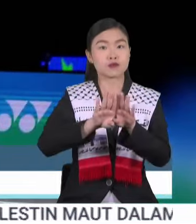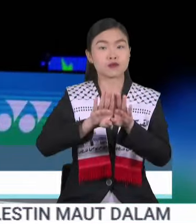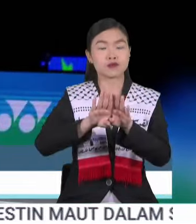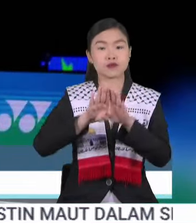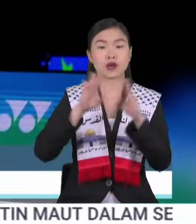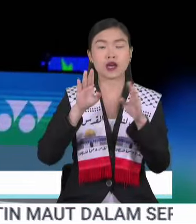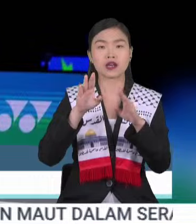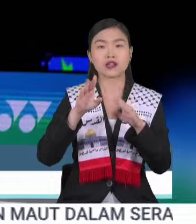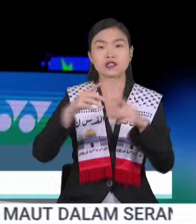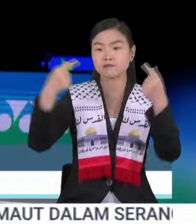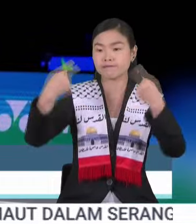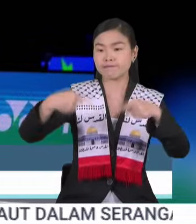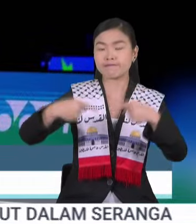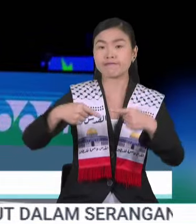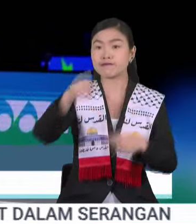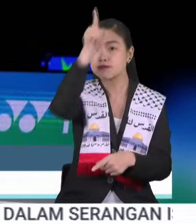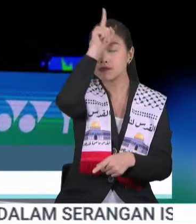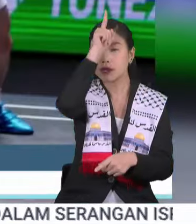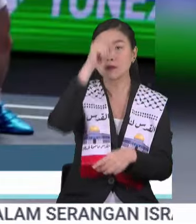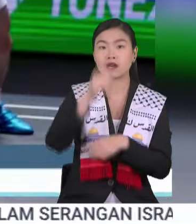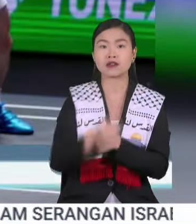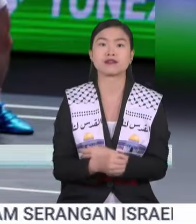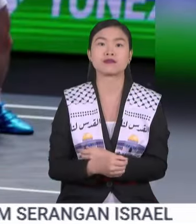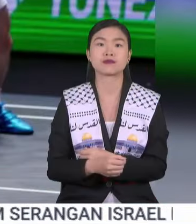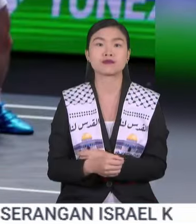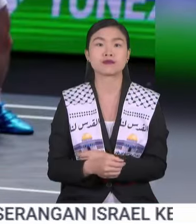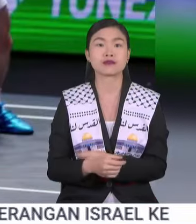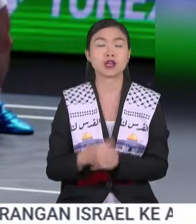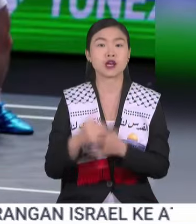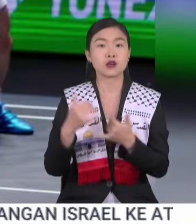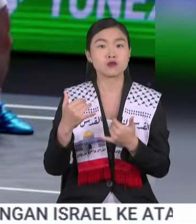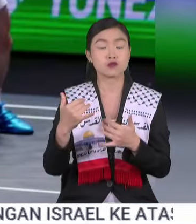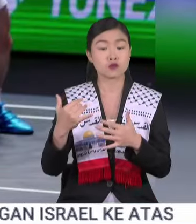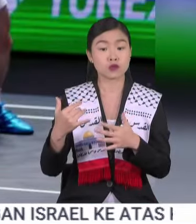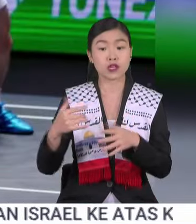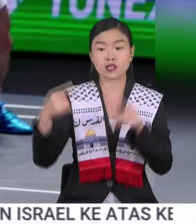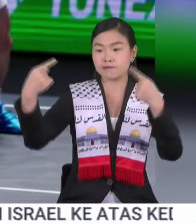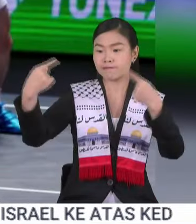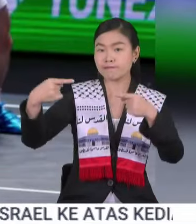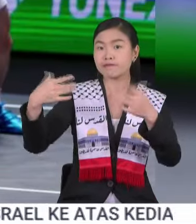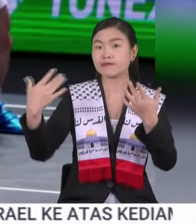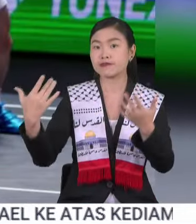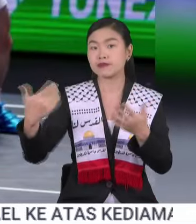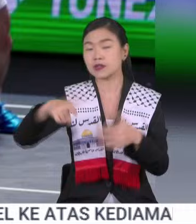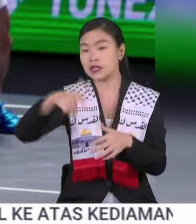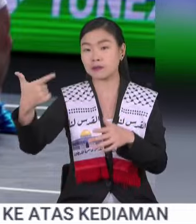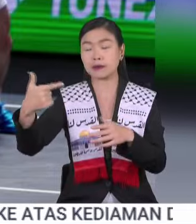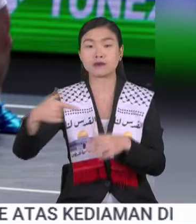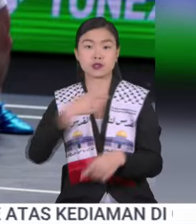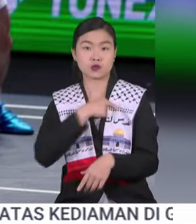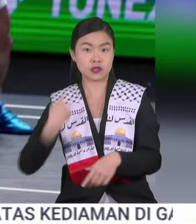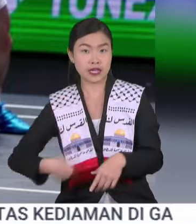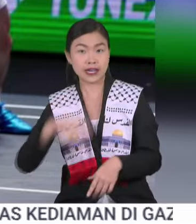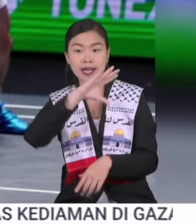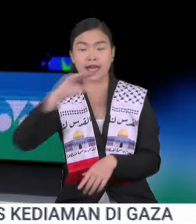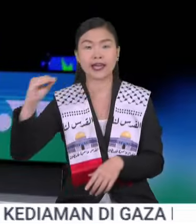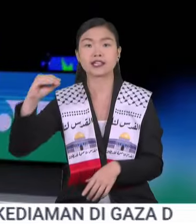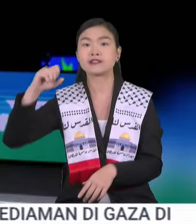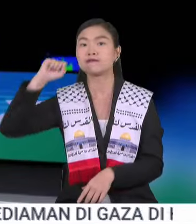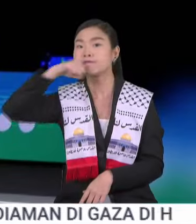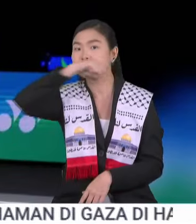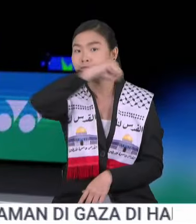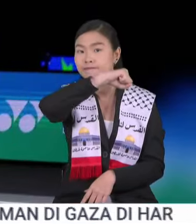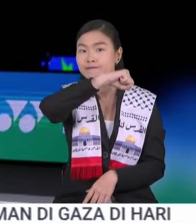2019. Nanti di final adalah bergu tuan rumah Yang Weikeng, Wang Chang selepas menewaskan bergu Taiwan Li Zihui Yang